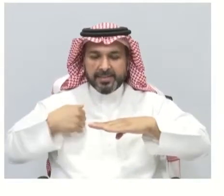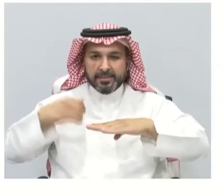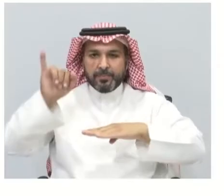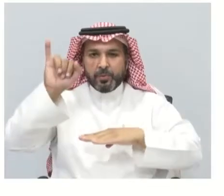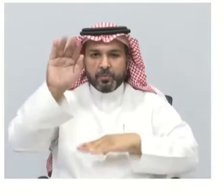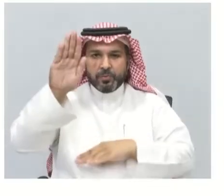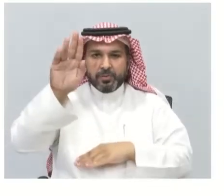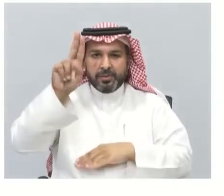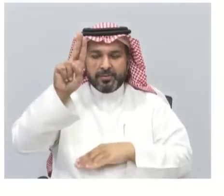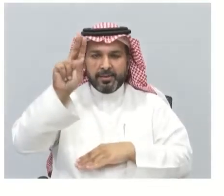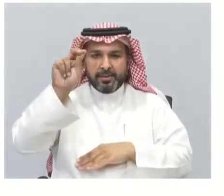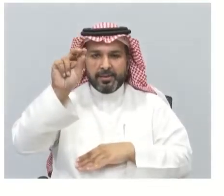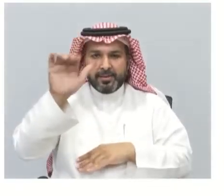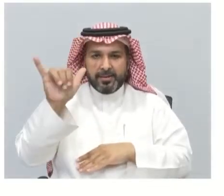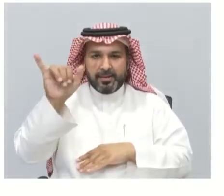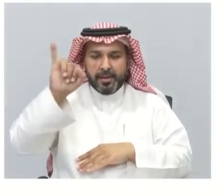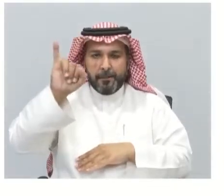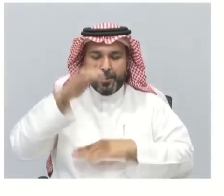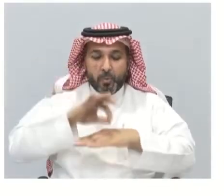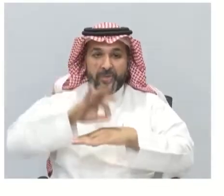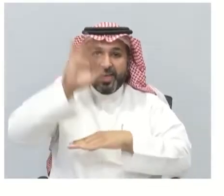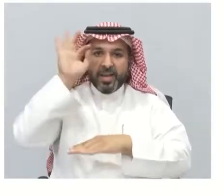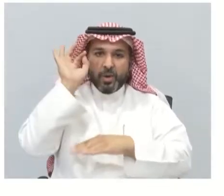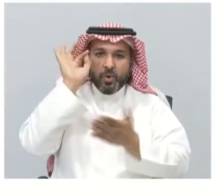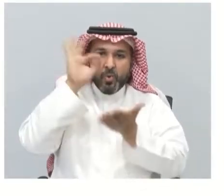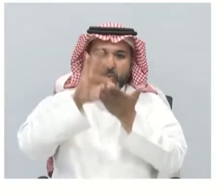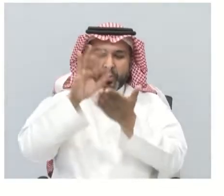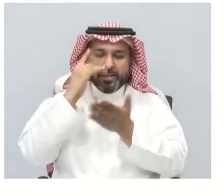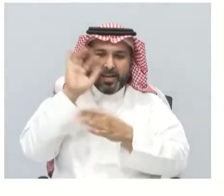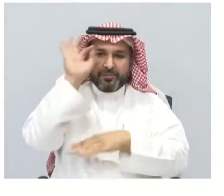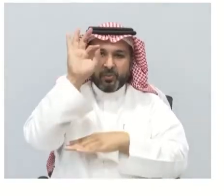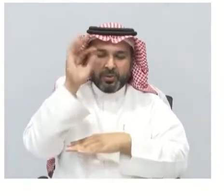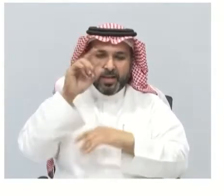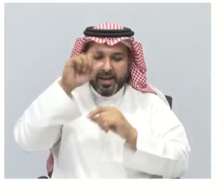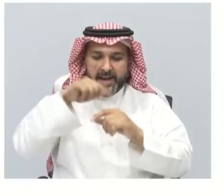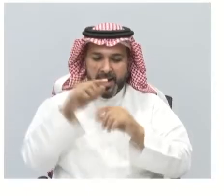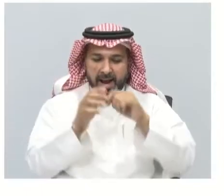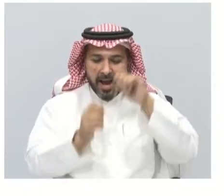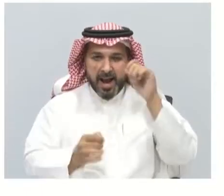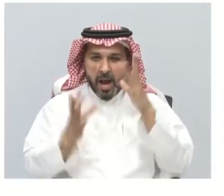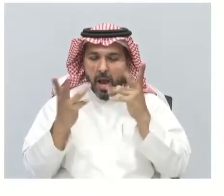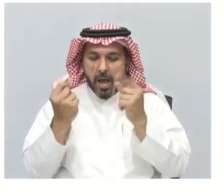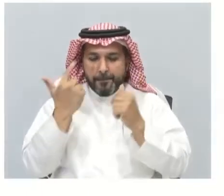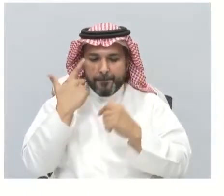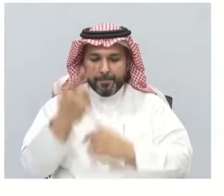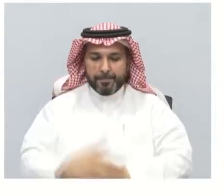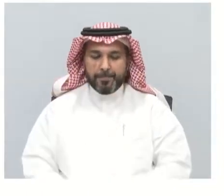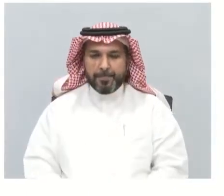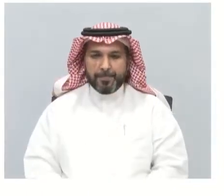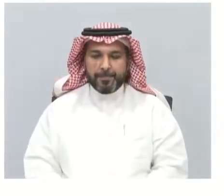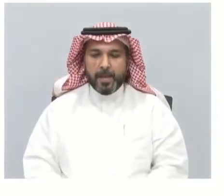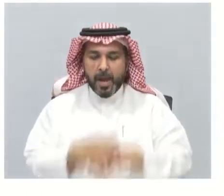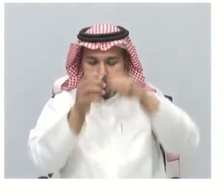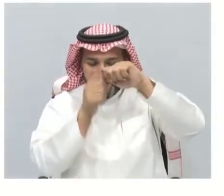الاحداثيه يمر المستقيم ال بالنقط نتين سالب خ وث ورب وسالب س السؤال يقوللك اوجد